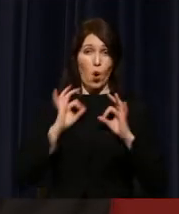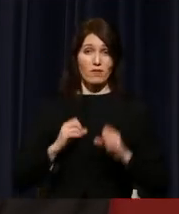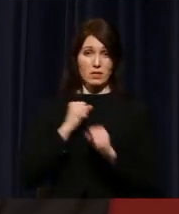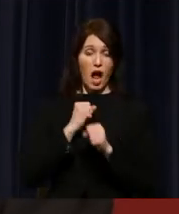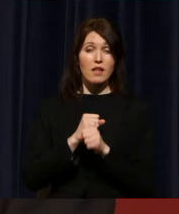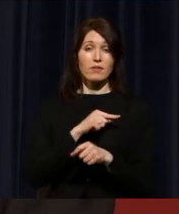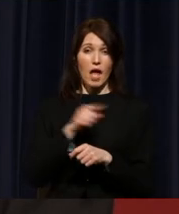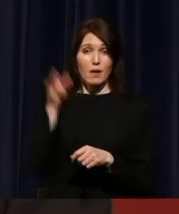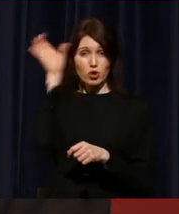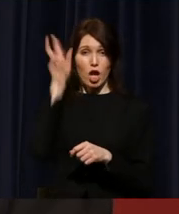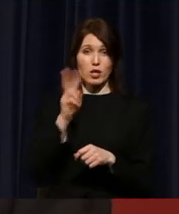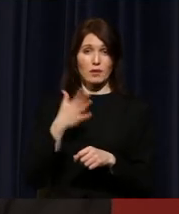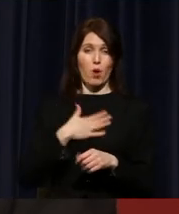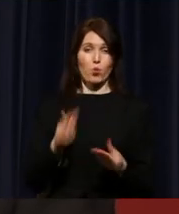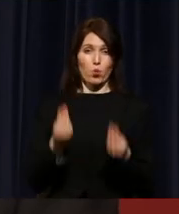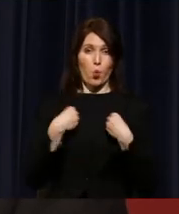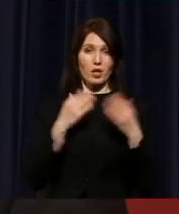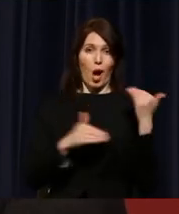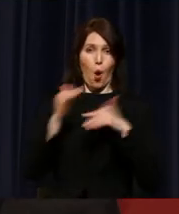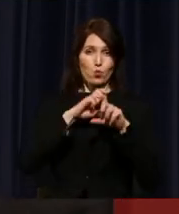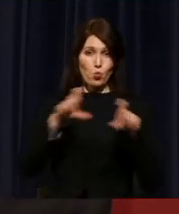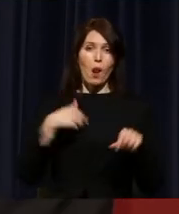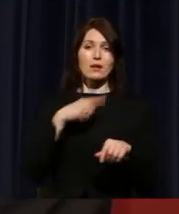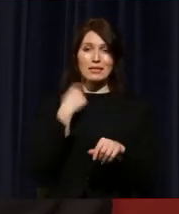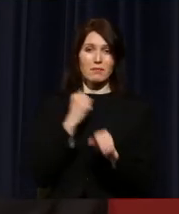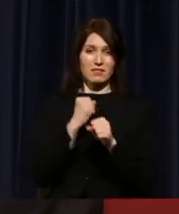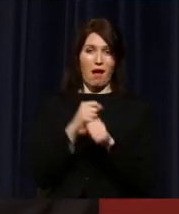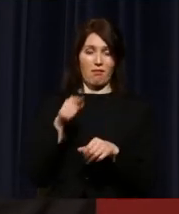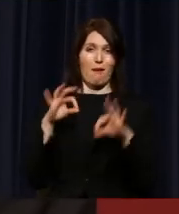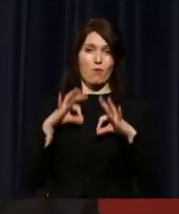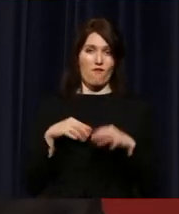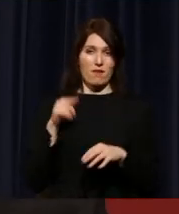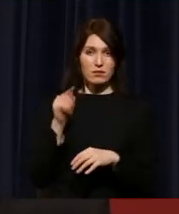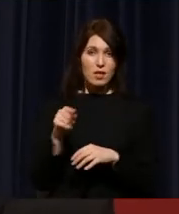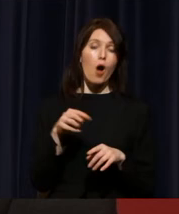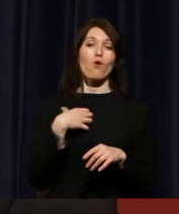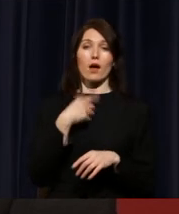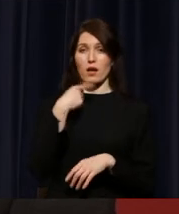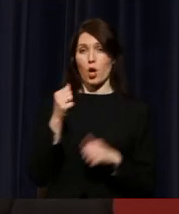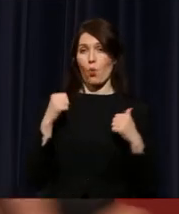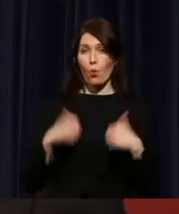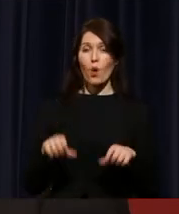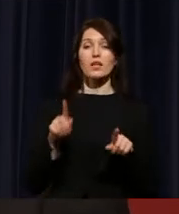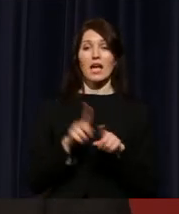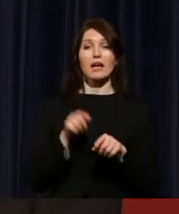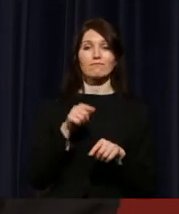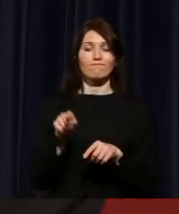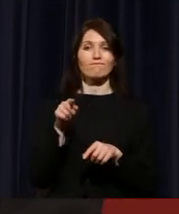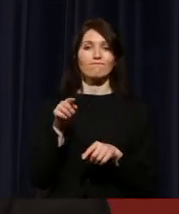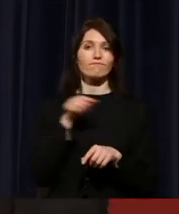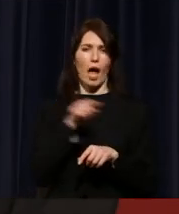tām zināšanām, kas man ir dots augstskolā, un es gribēju strādāt tajā profesijā. Un jāsaka godīgi ar zināmu